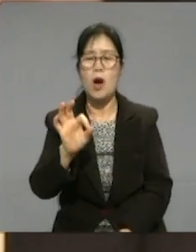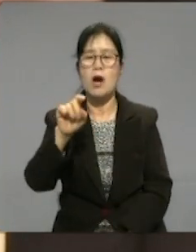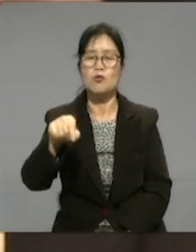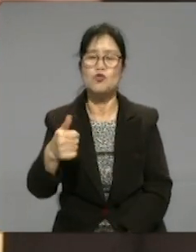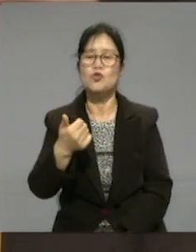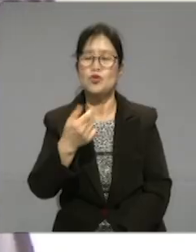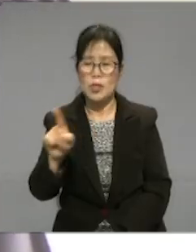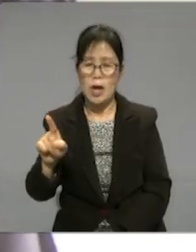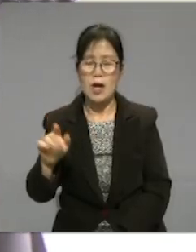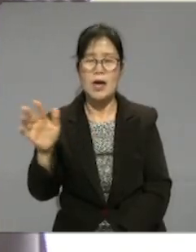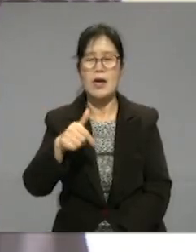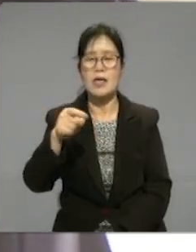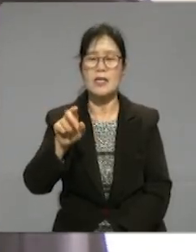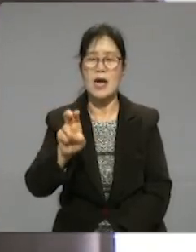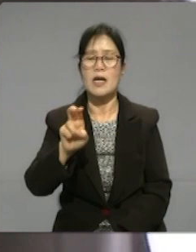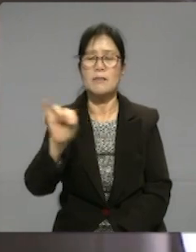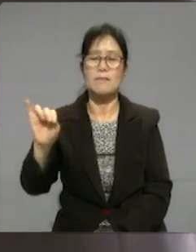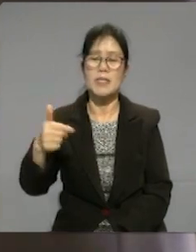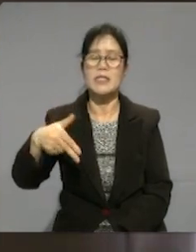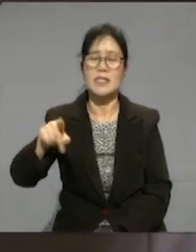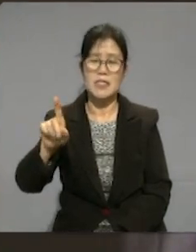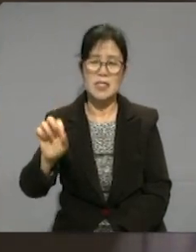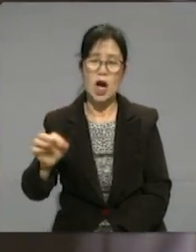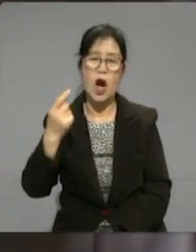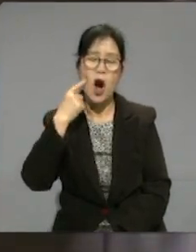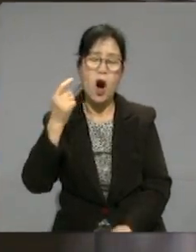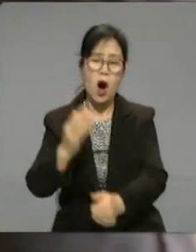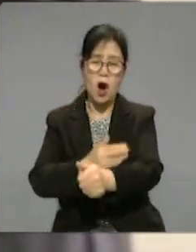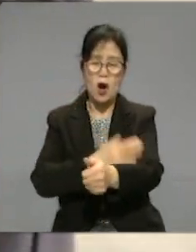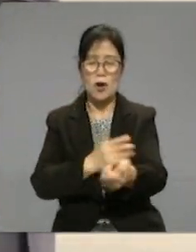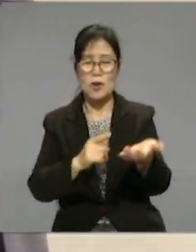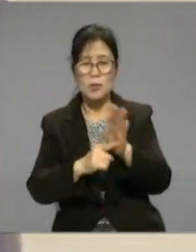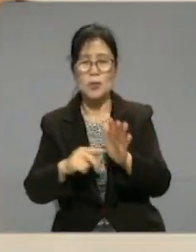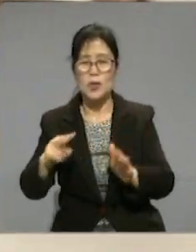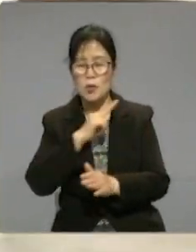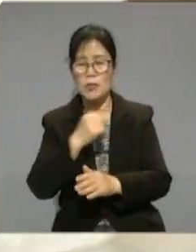의원과 강민정 민주당 의원 등을 허위사실